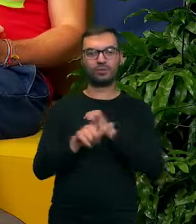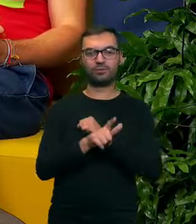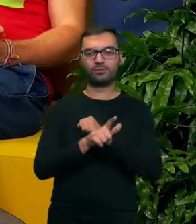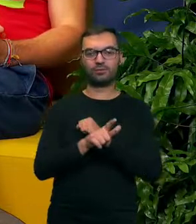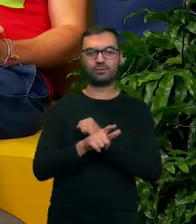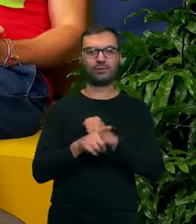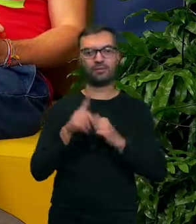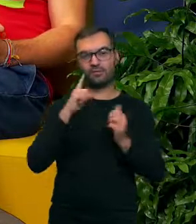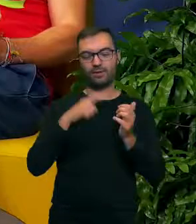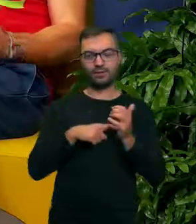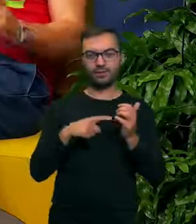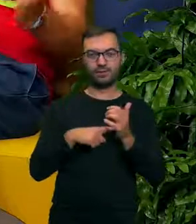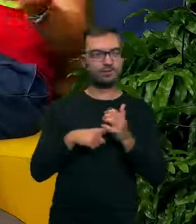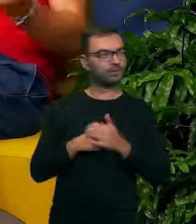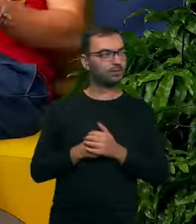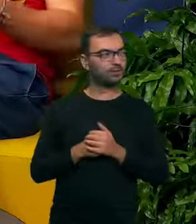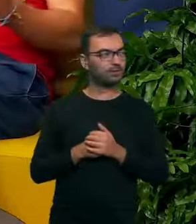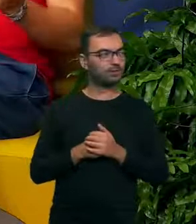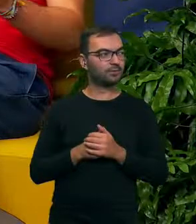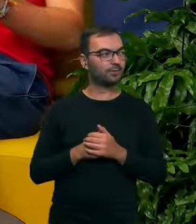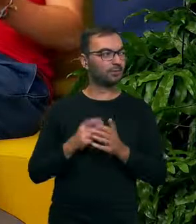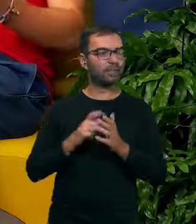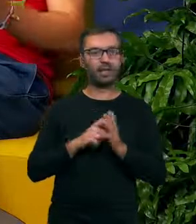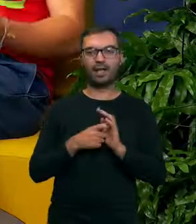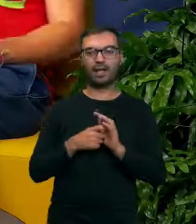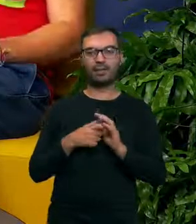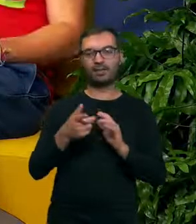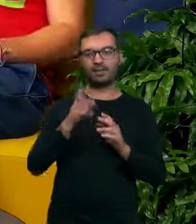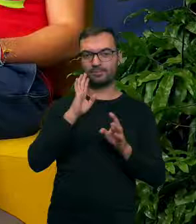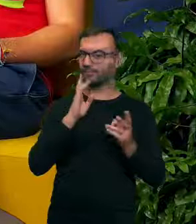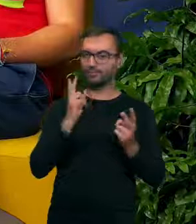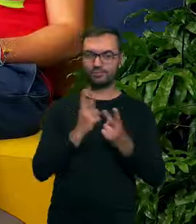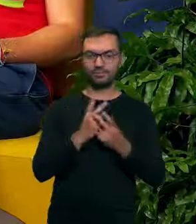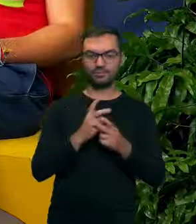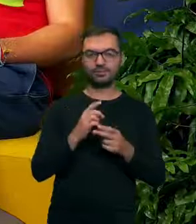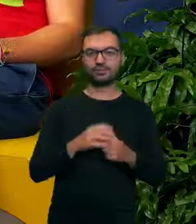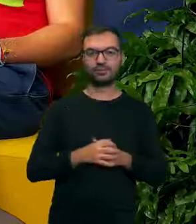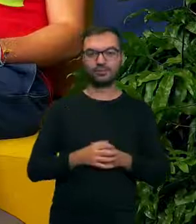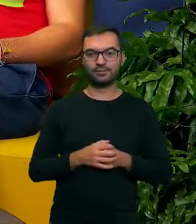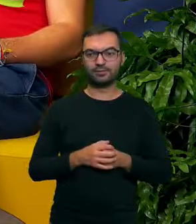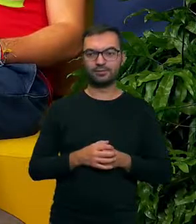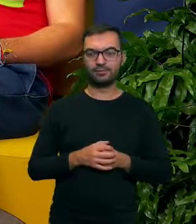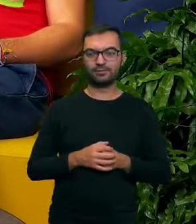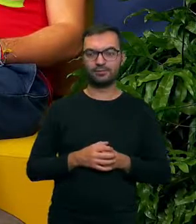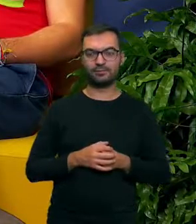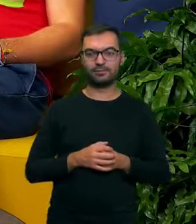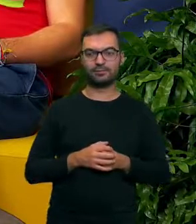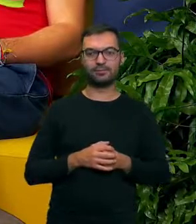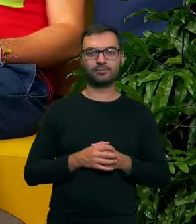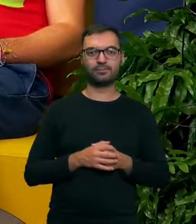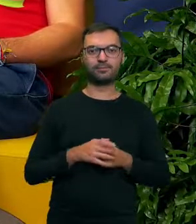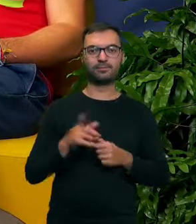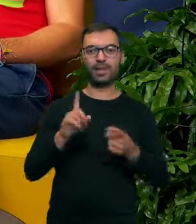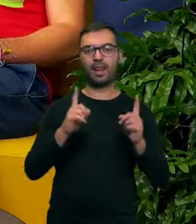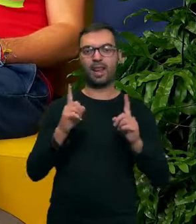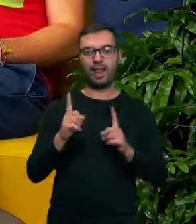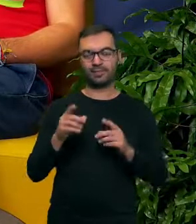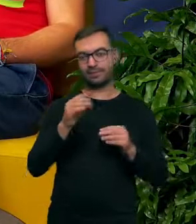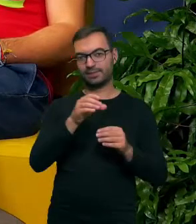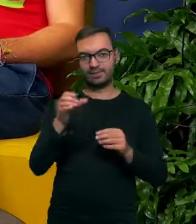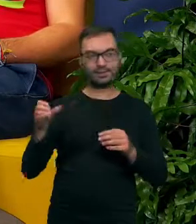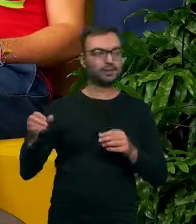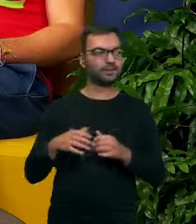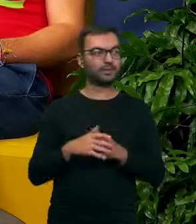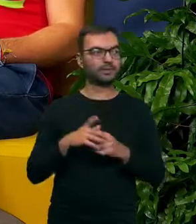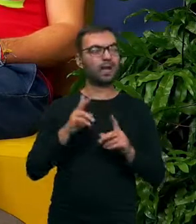1970, gdzie właśnie ma te gabinetówki odtworzone. Tak. I to są takie laleczki, pacynki. Ale